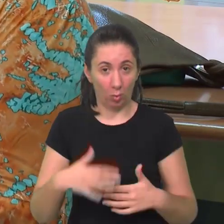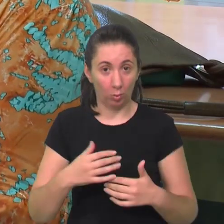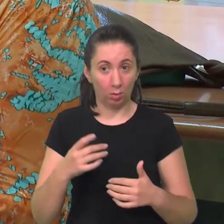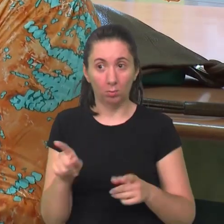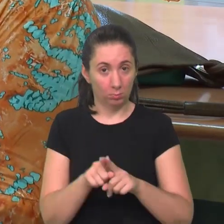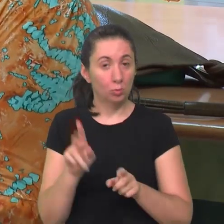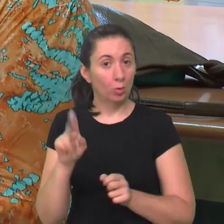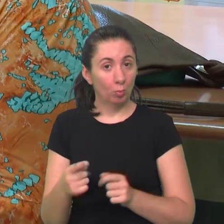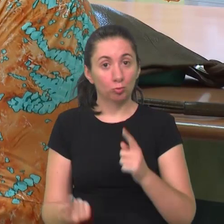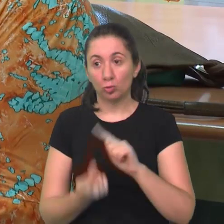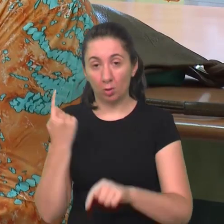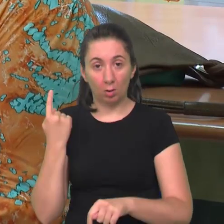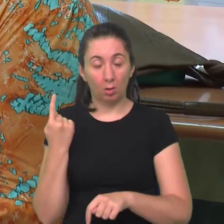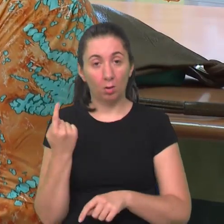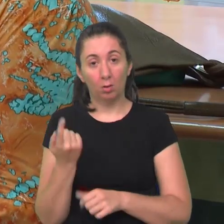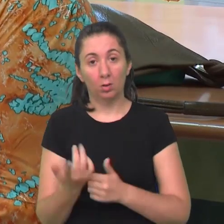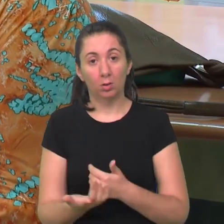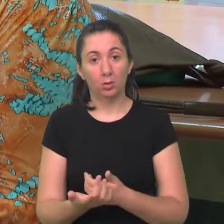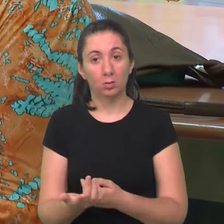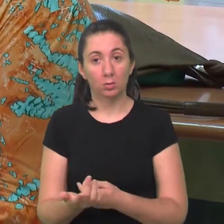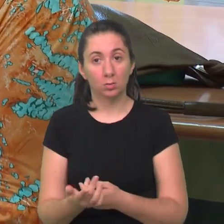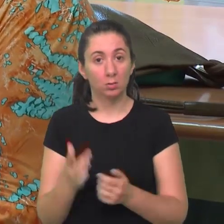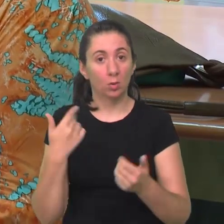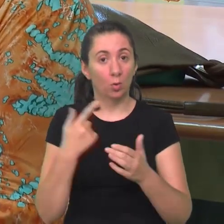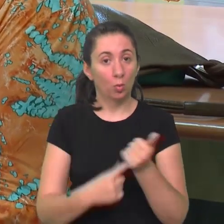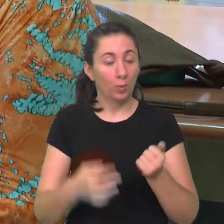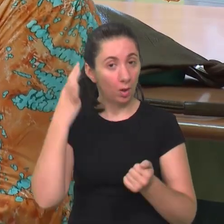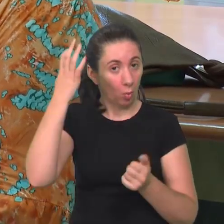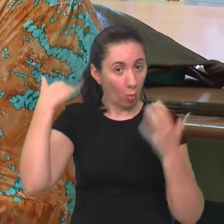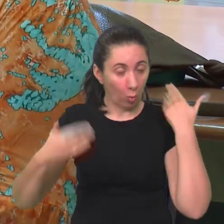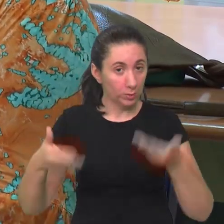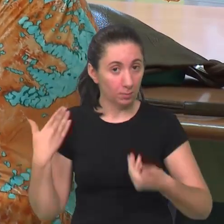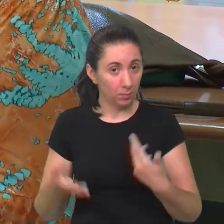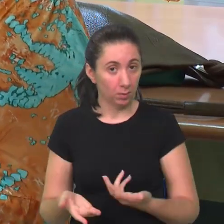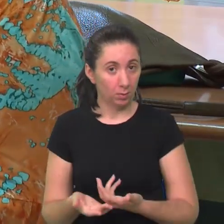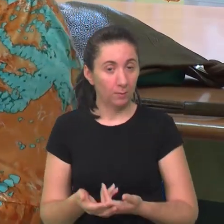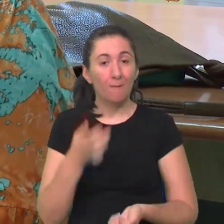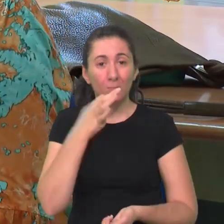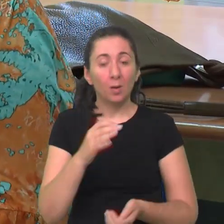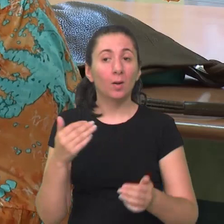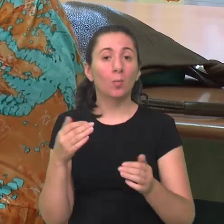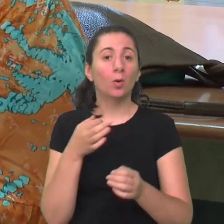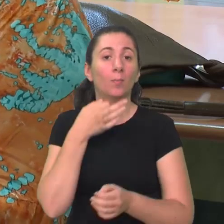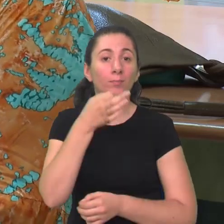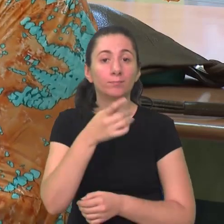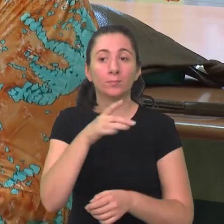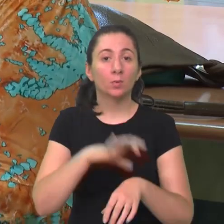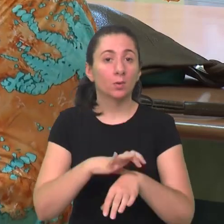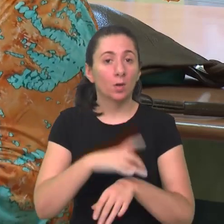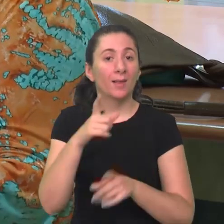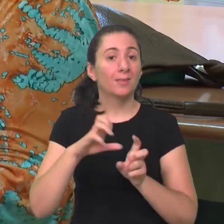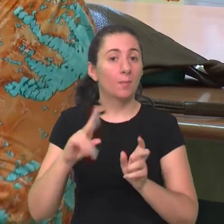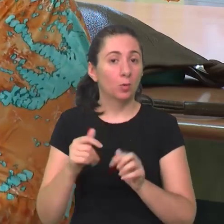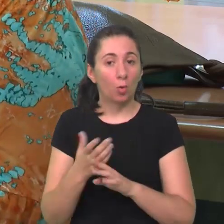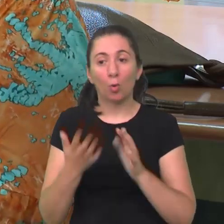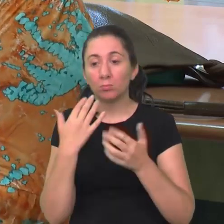utjecati na gubitak vlasi. Kažem, najbolje bi bilo porazgovarati sa dermatologom,